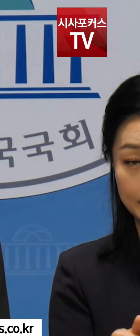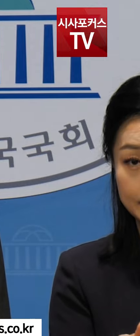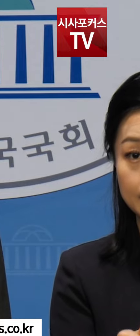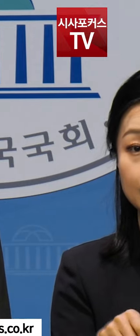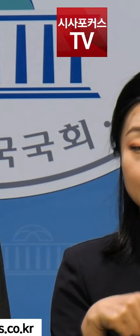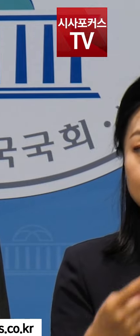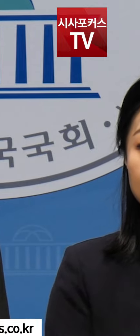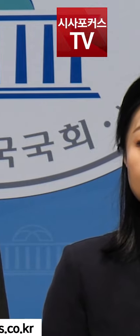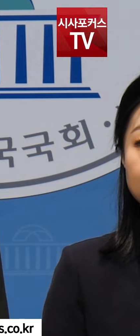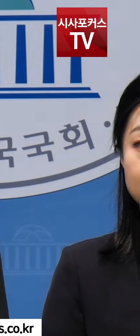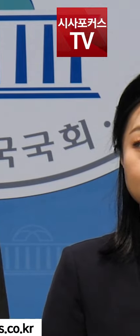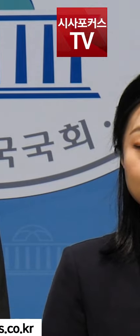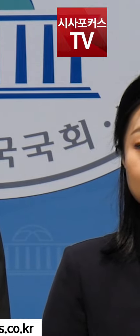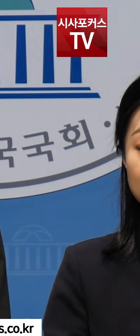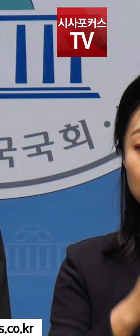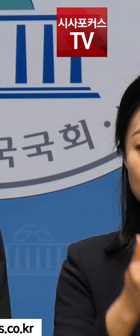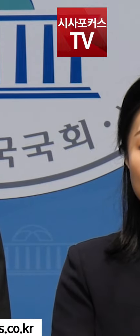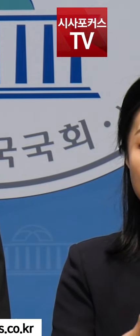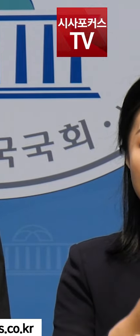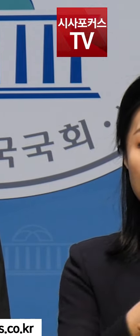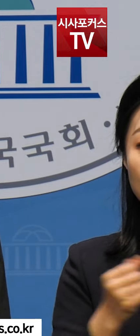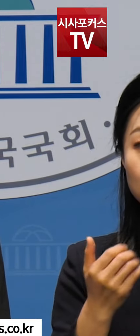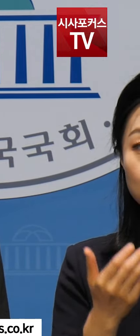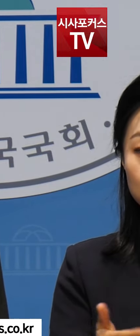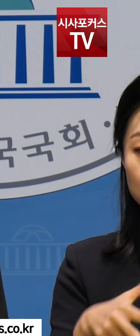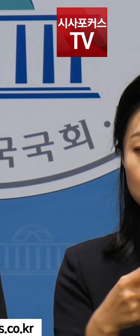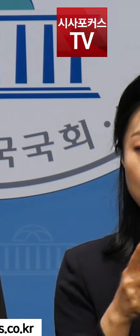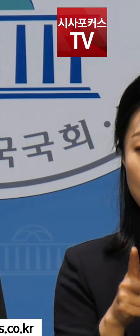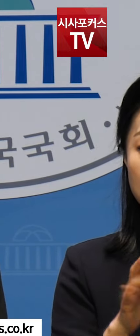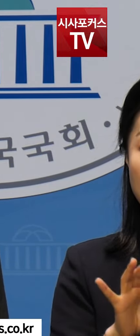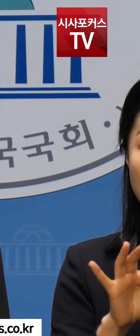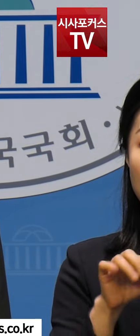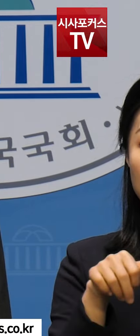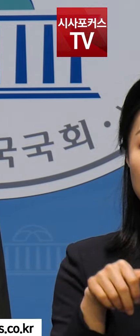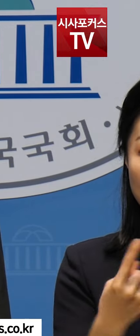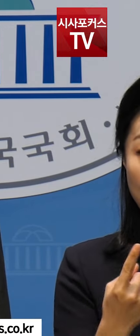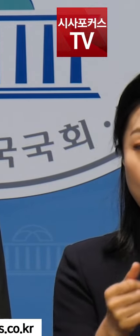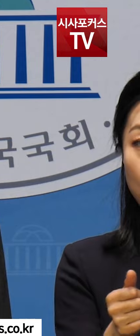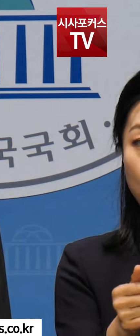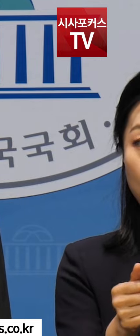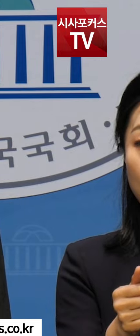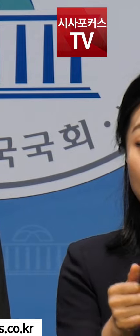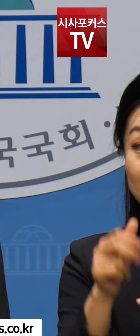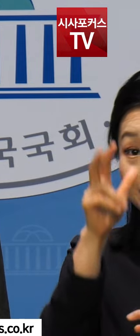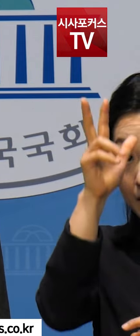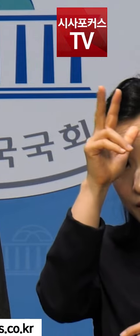콕 집어 불문 처리된 조병로 경무관 등 경찰도